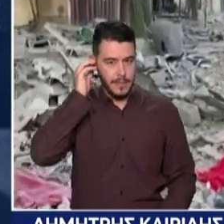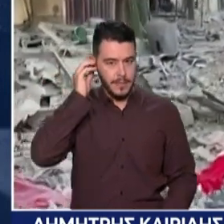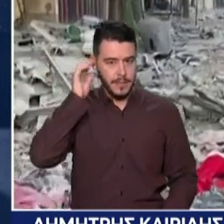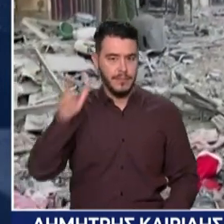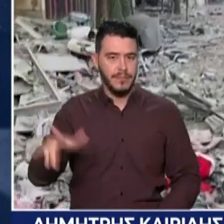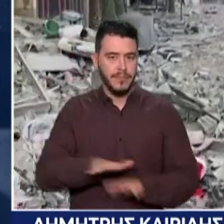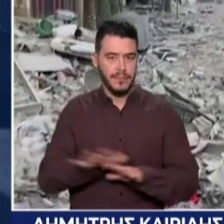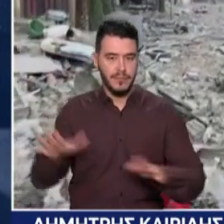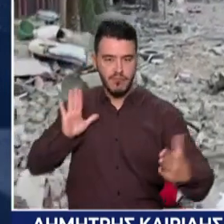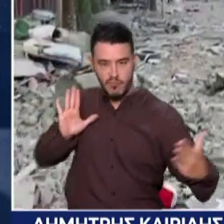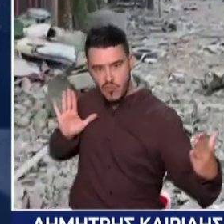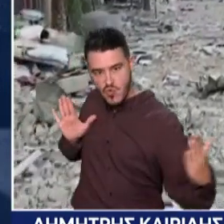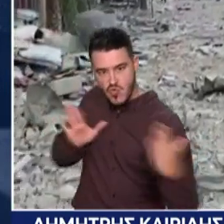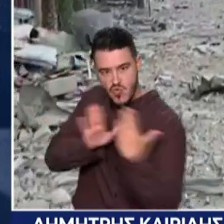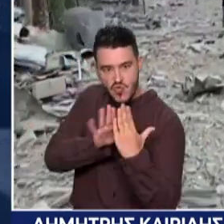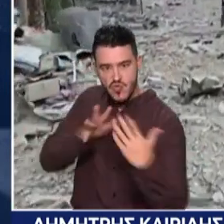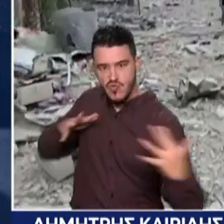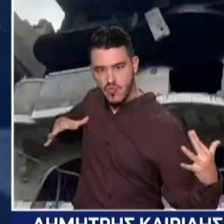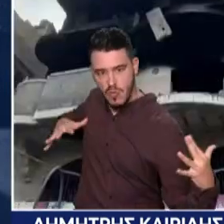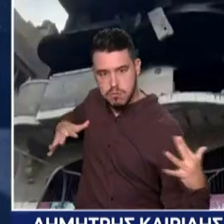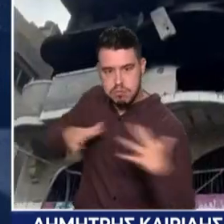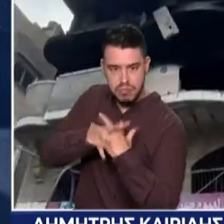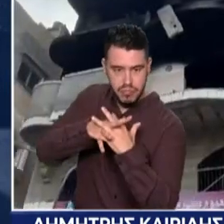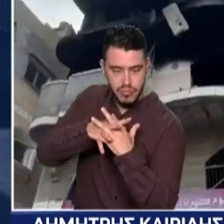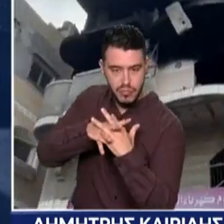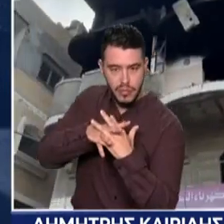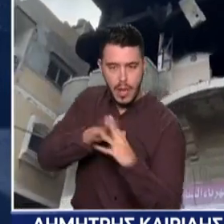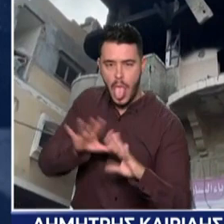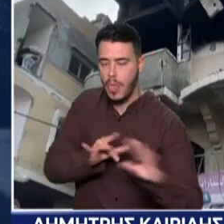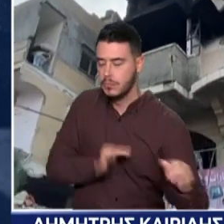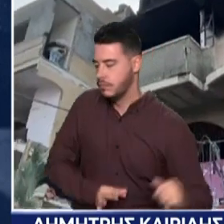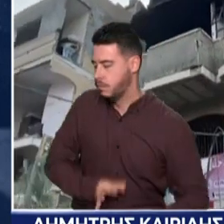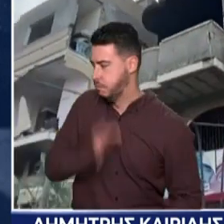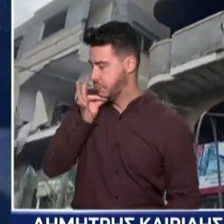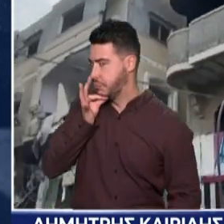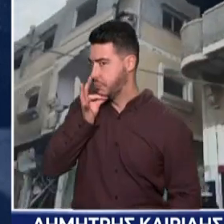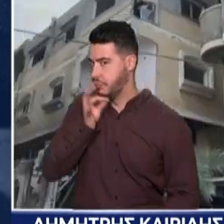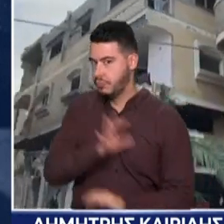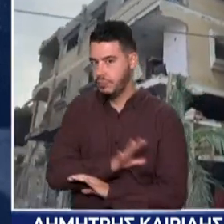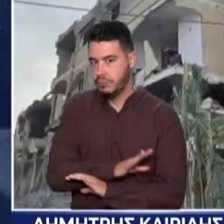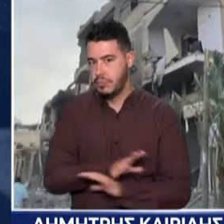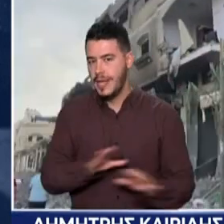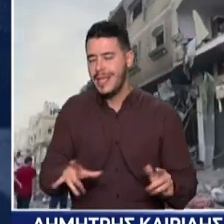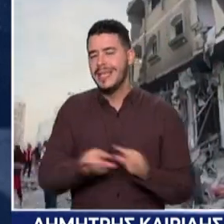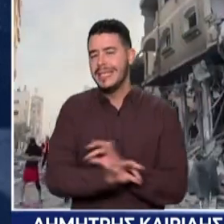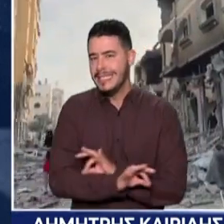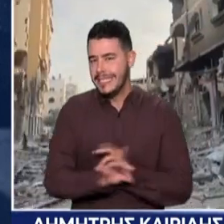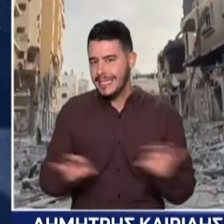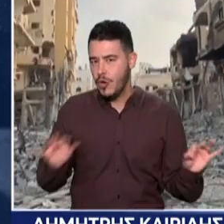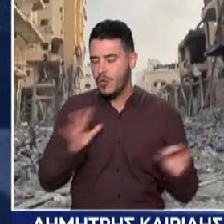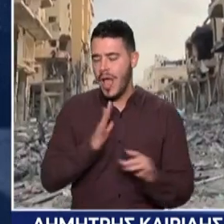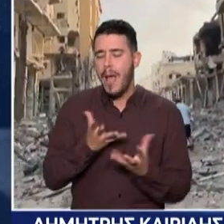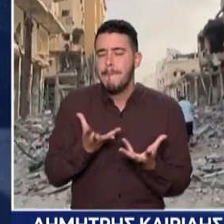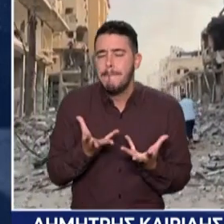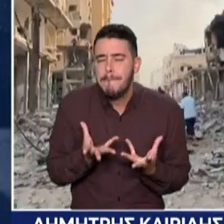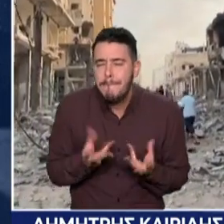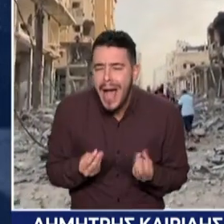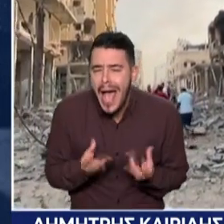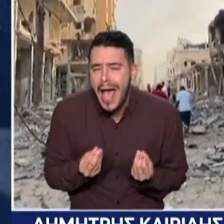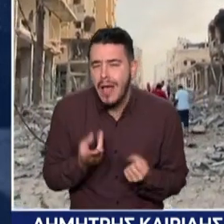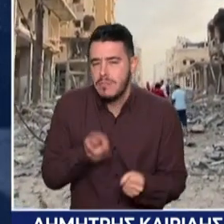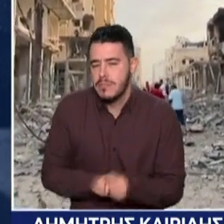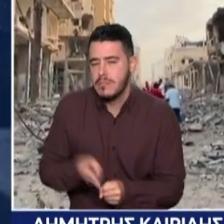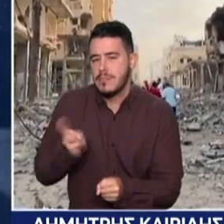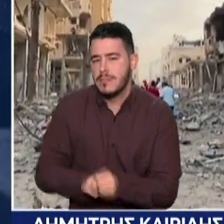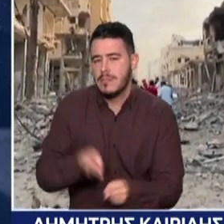Στάλινγκραντ, πόρτα-πόρτα, σπίτι-σπίτι, που έχει μια χερσαία επιχείρηση, θα φέρει πάρα πολλούς νεκρούς, θα δώσει ένα πλεονέκτημα στη